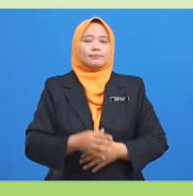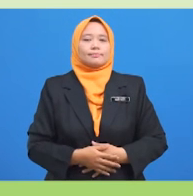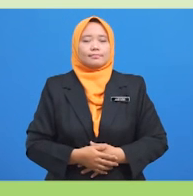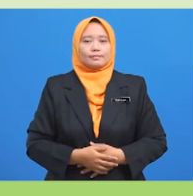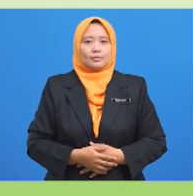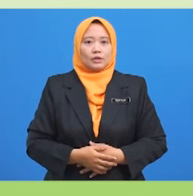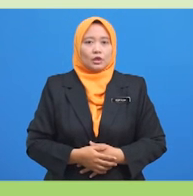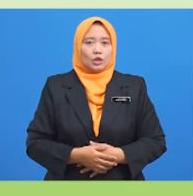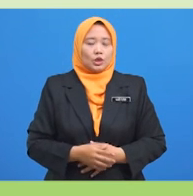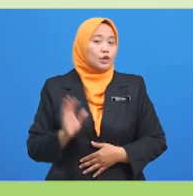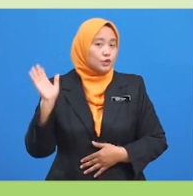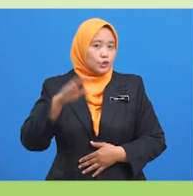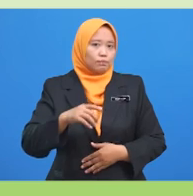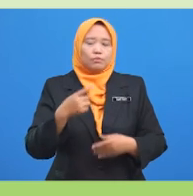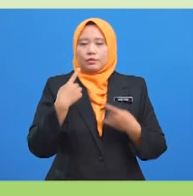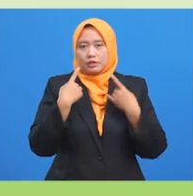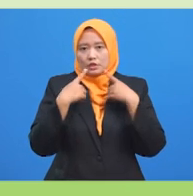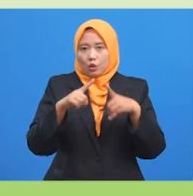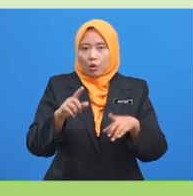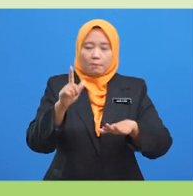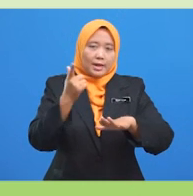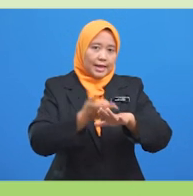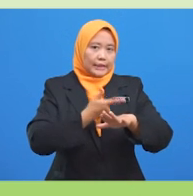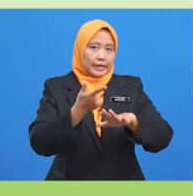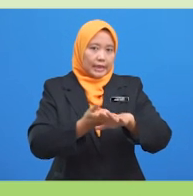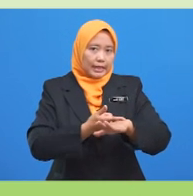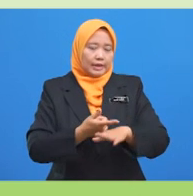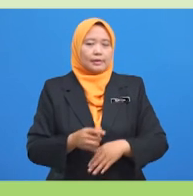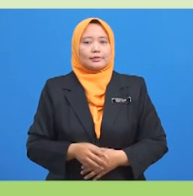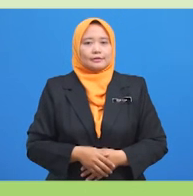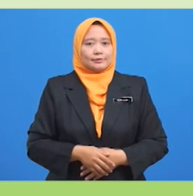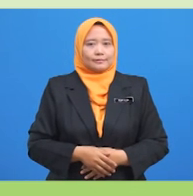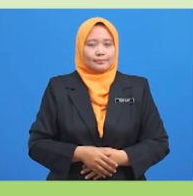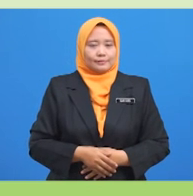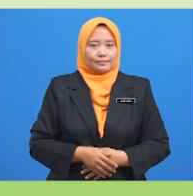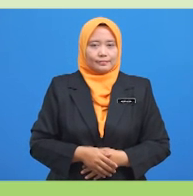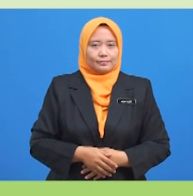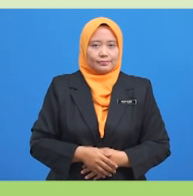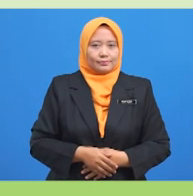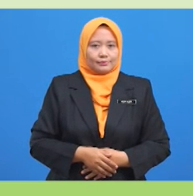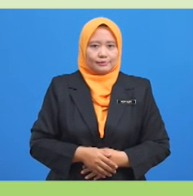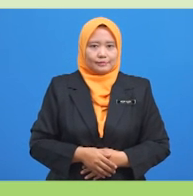latihan pengayaan yang disediakan berdasarkan maklumat yang diberi.